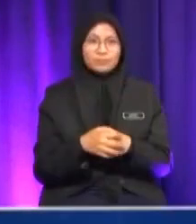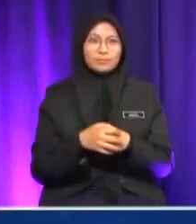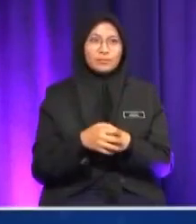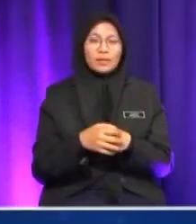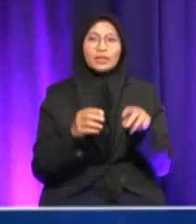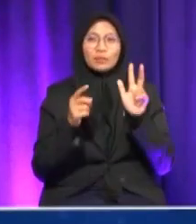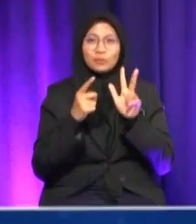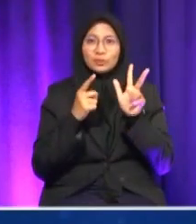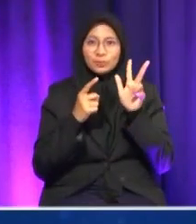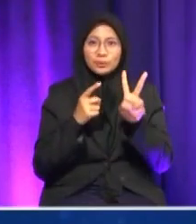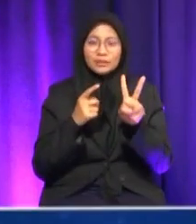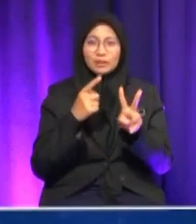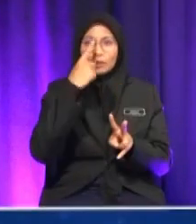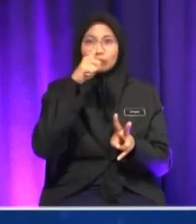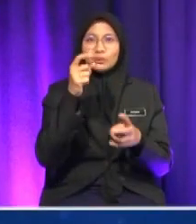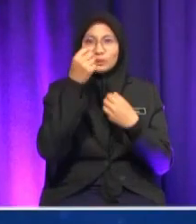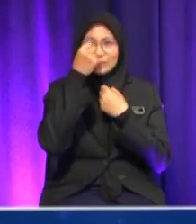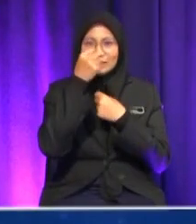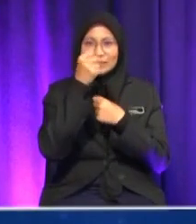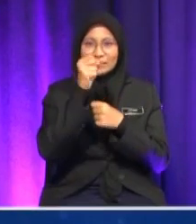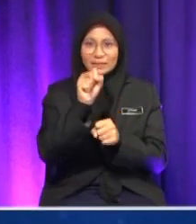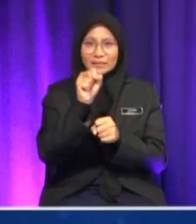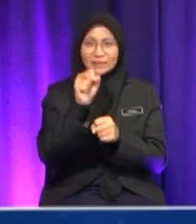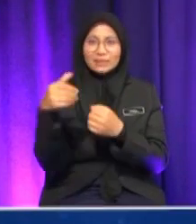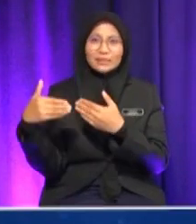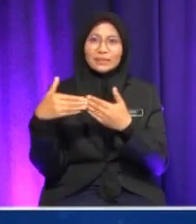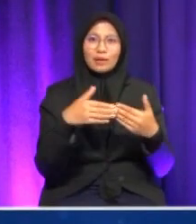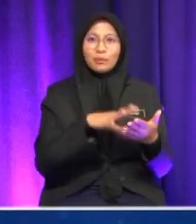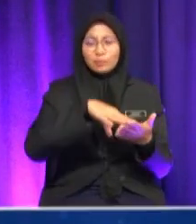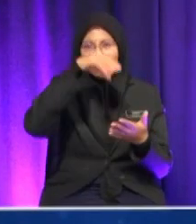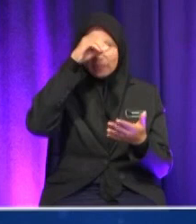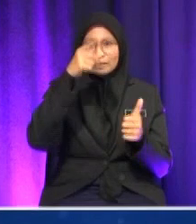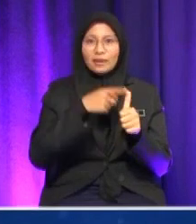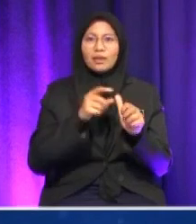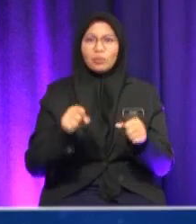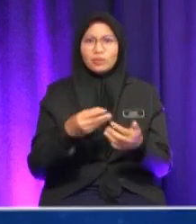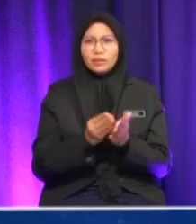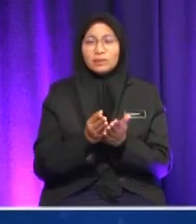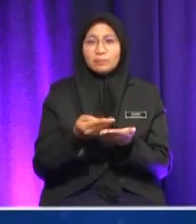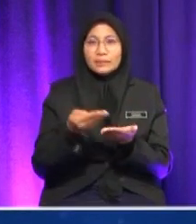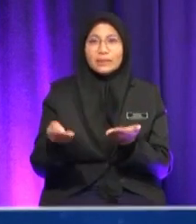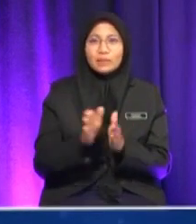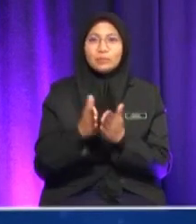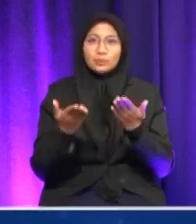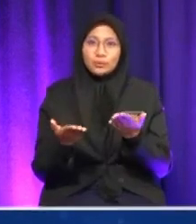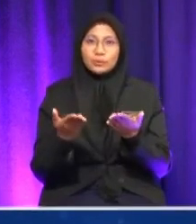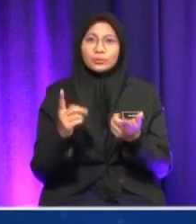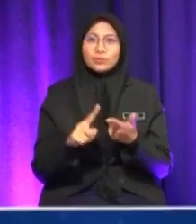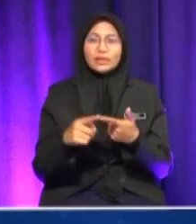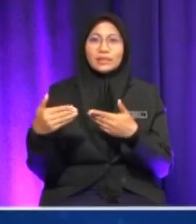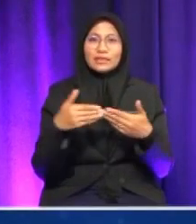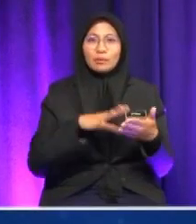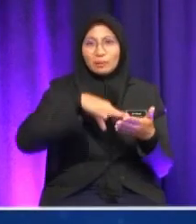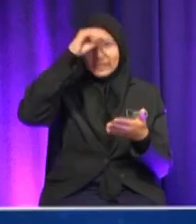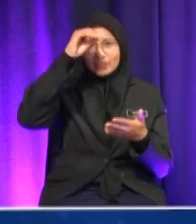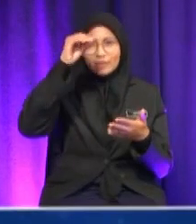menyambung pelajaran. Ya, apabila kita ada duit, kita boleh beli buku, bayar untuk tuition dan juga untuk nak sambung belajar. Betul.